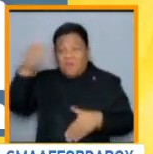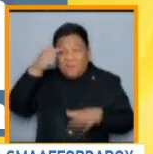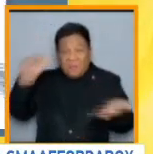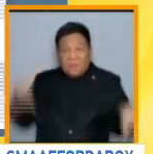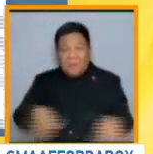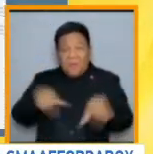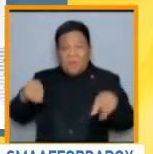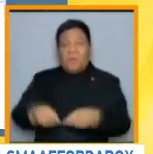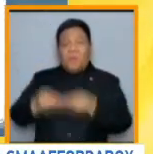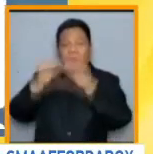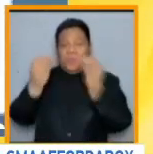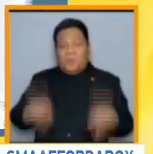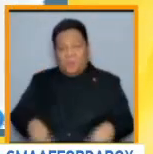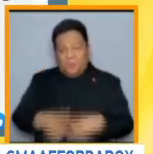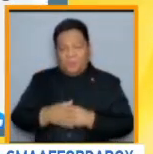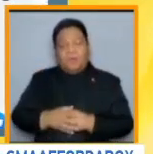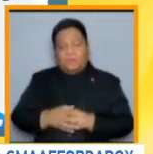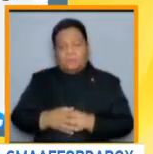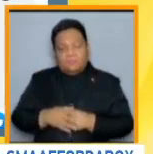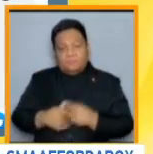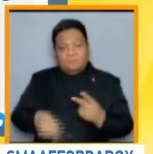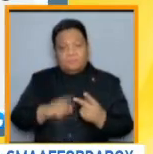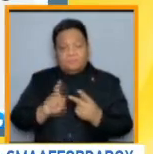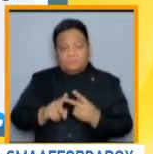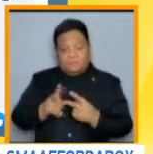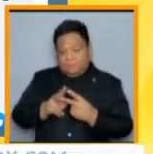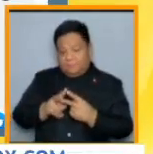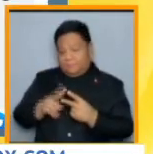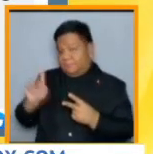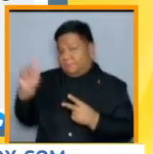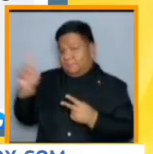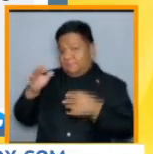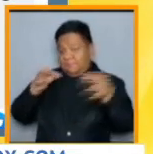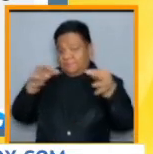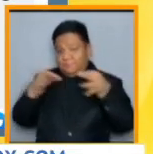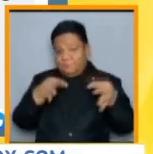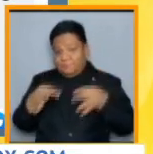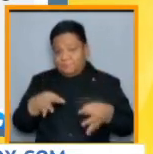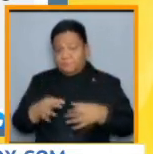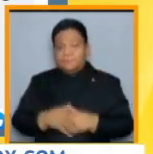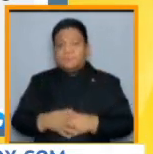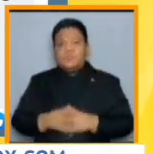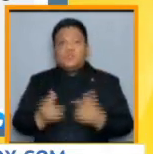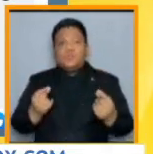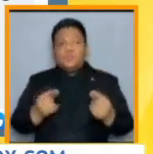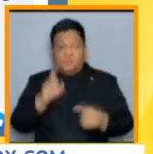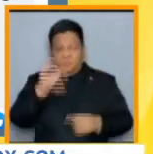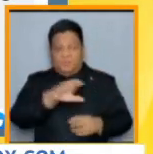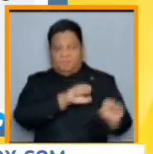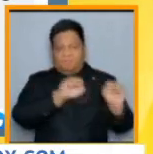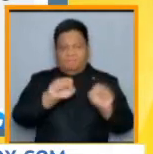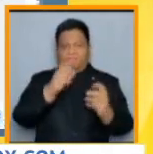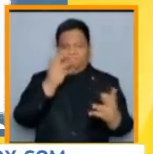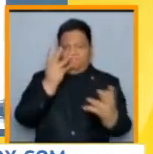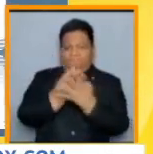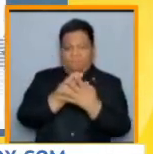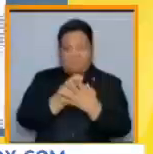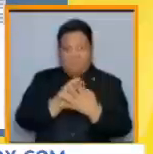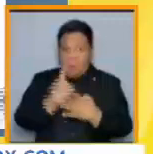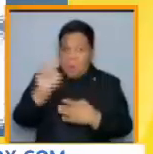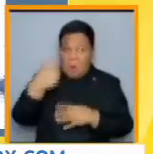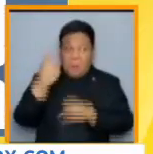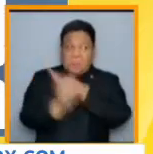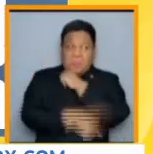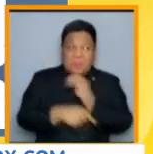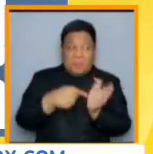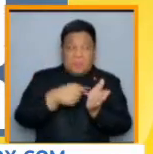ni Maureen Sanchez at Lorraine Dasig Gracia, dapat na ikulong at hindi lang pagmultahin ang mga lumalabag sa quarantine. Suggestion